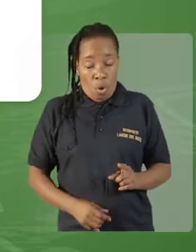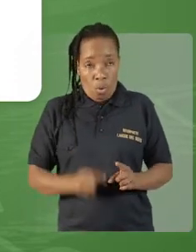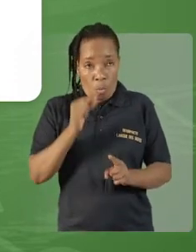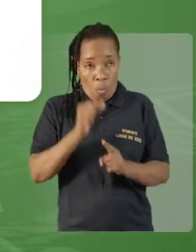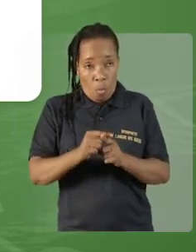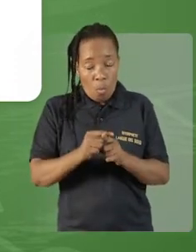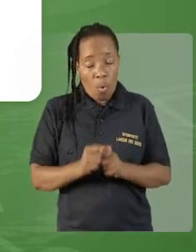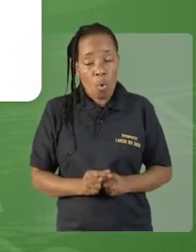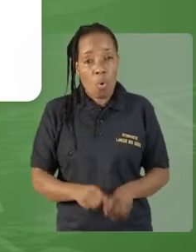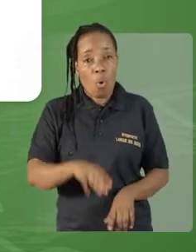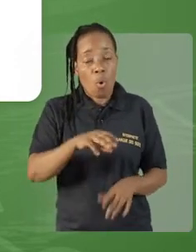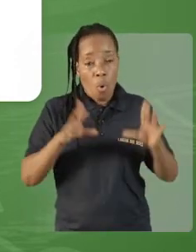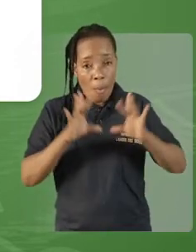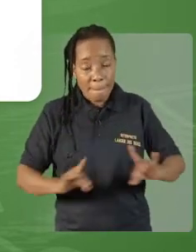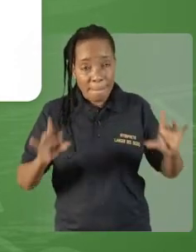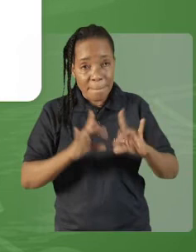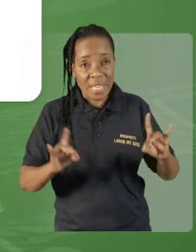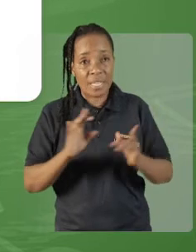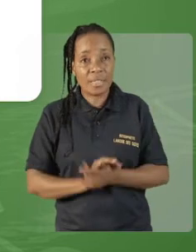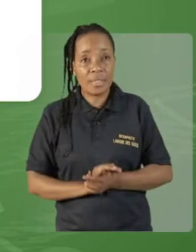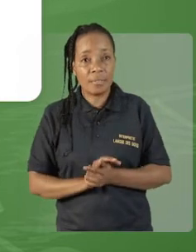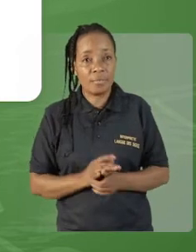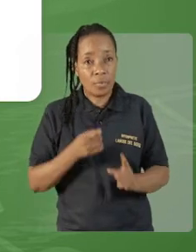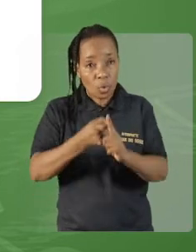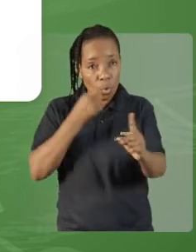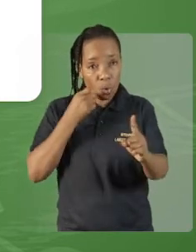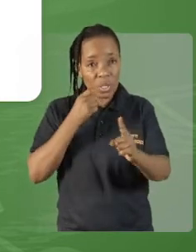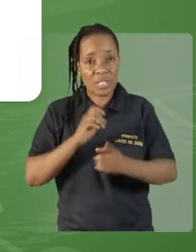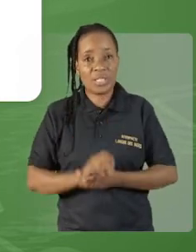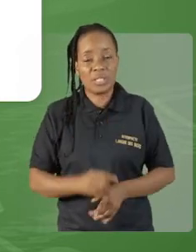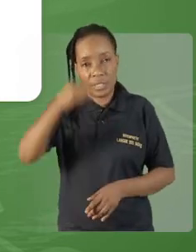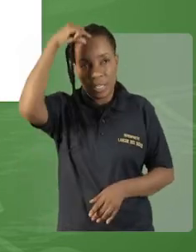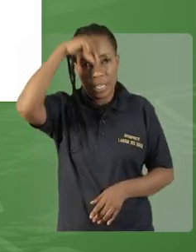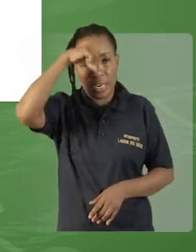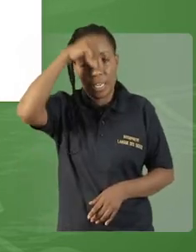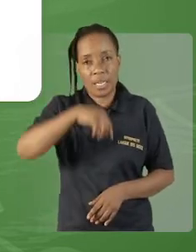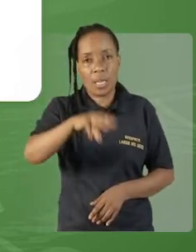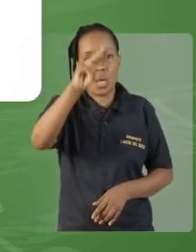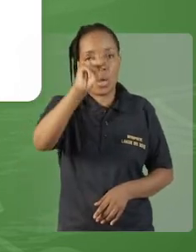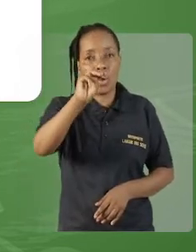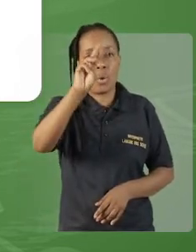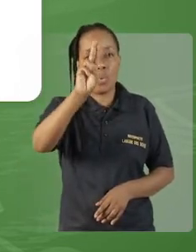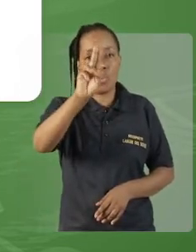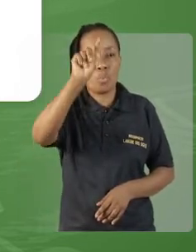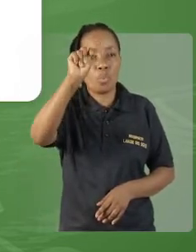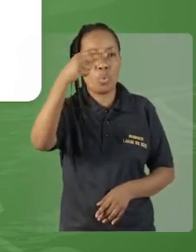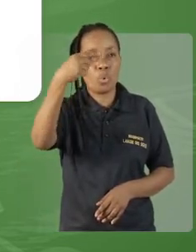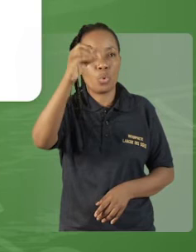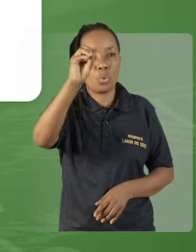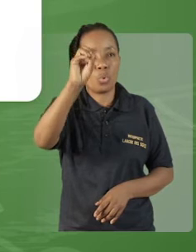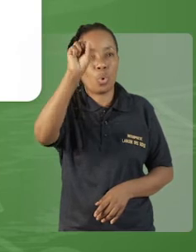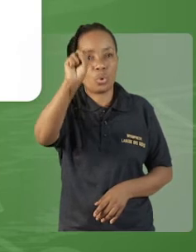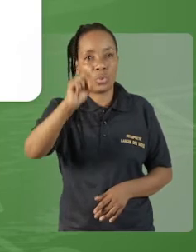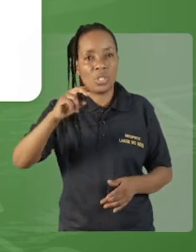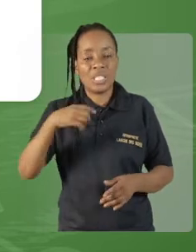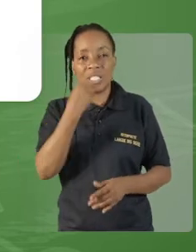Le mot mythe, chers apprenants, dérive de l'étymologie grecque « mythos »,